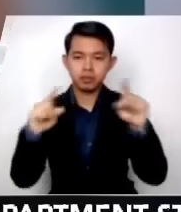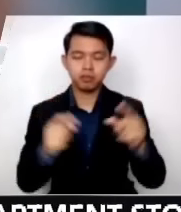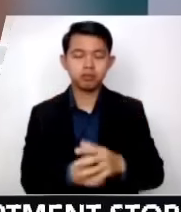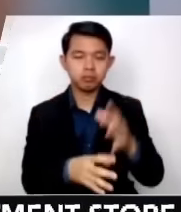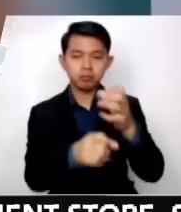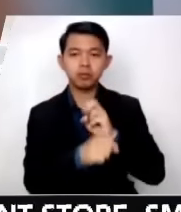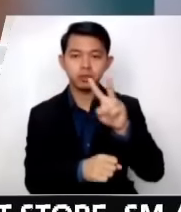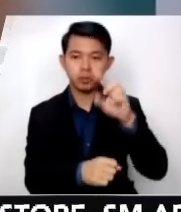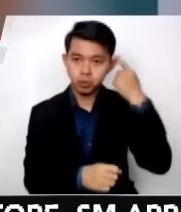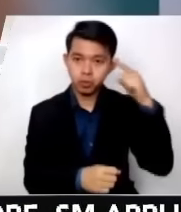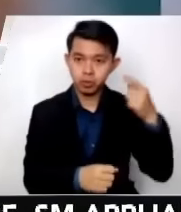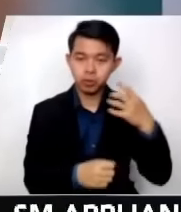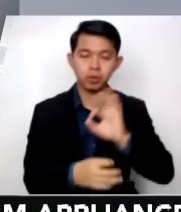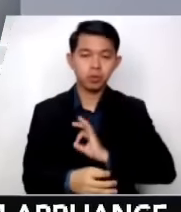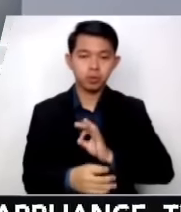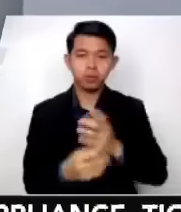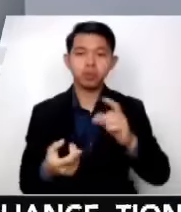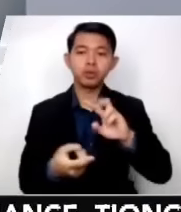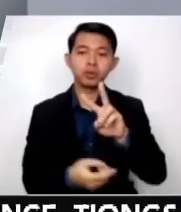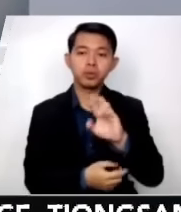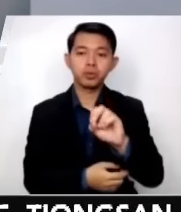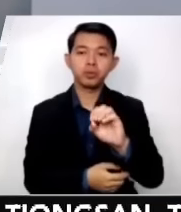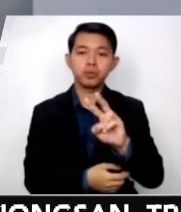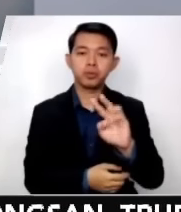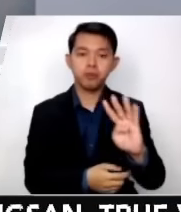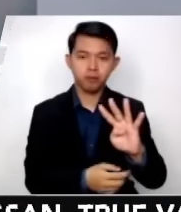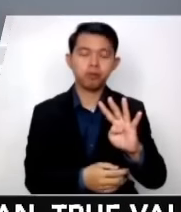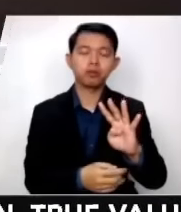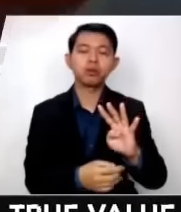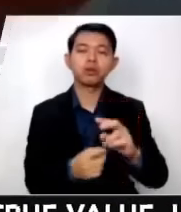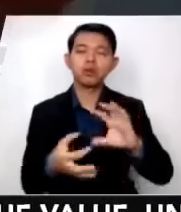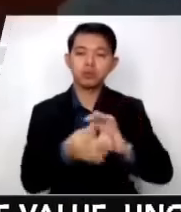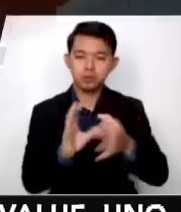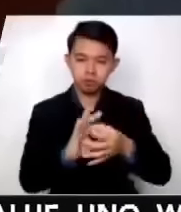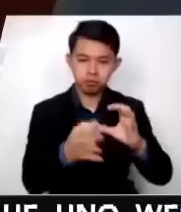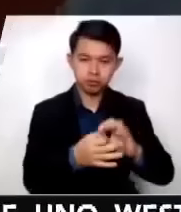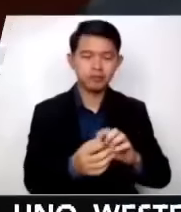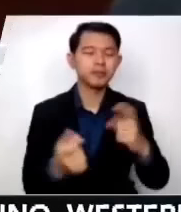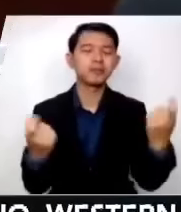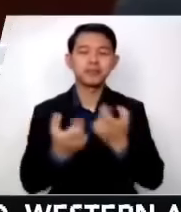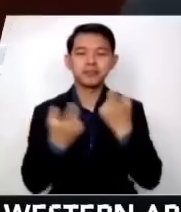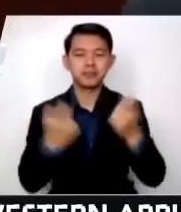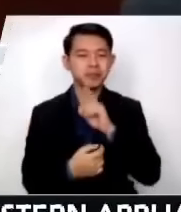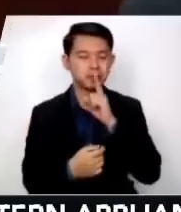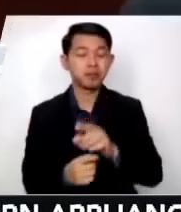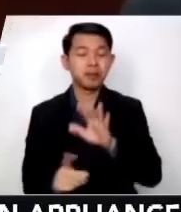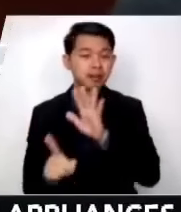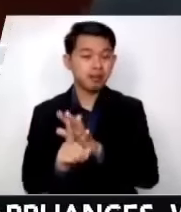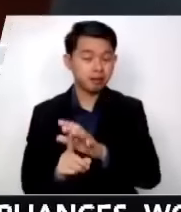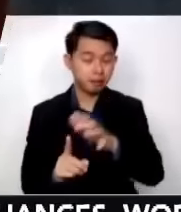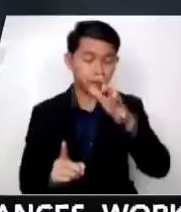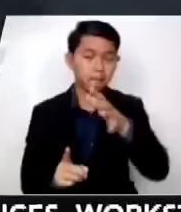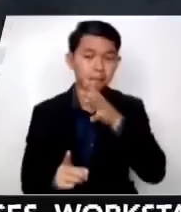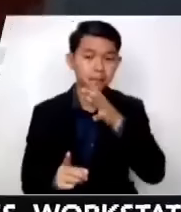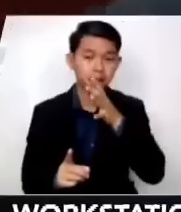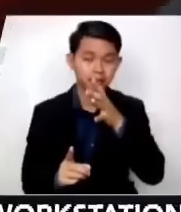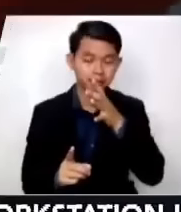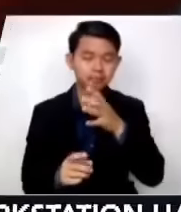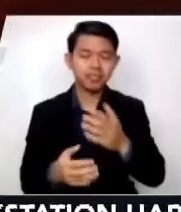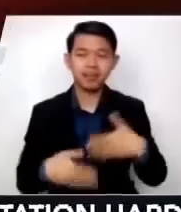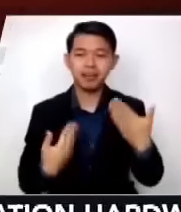Paris Olympics Labis ang kanilang pagbubunyi ang kanyang inang si Angelica raw na Nagbunga na ang mga